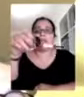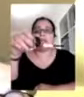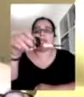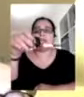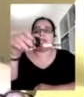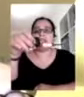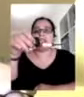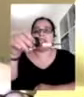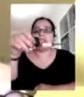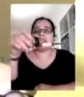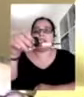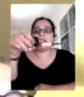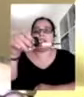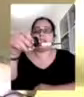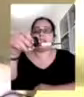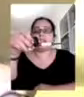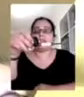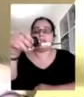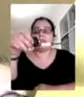Bu